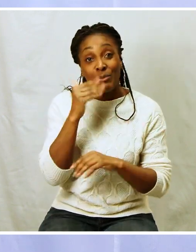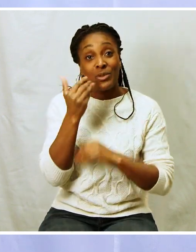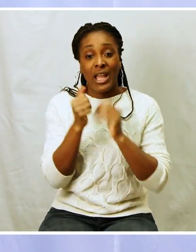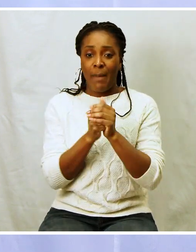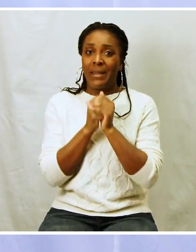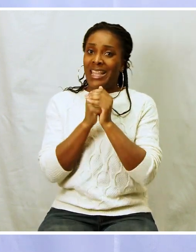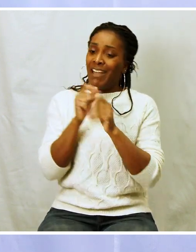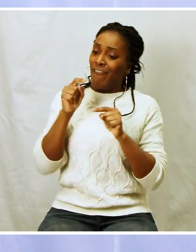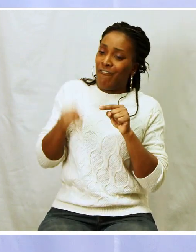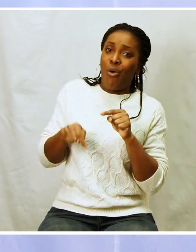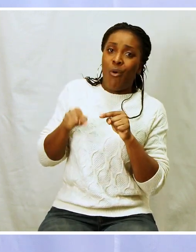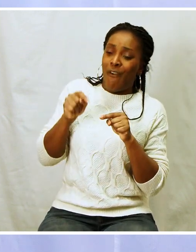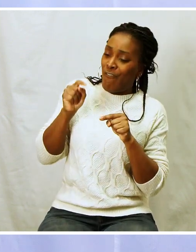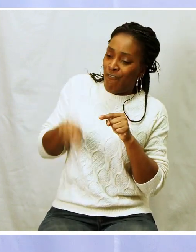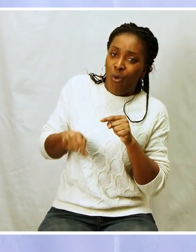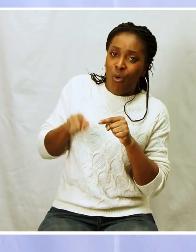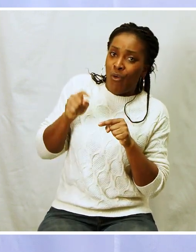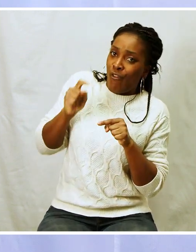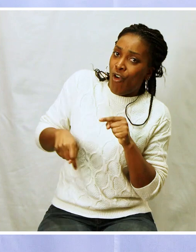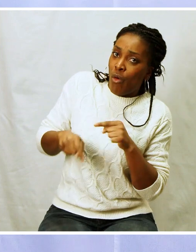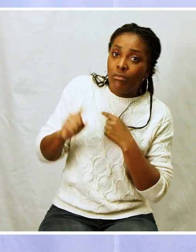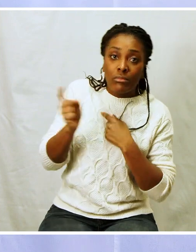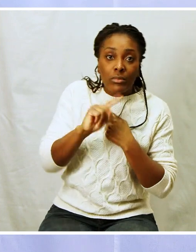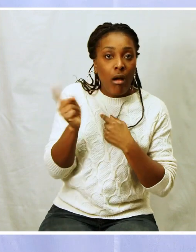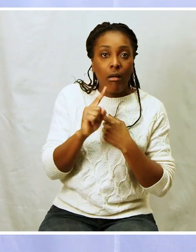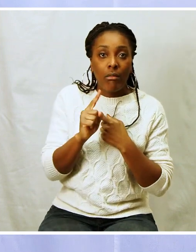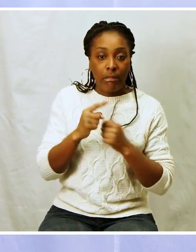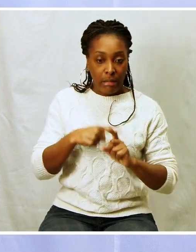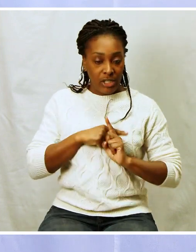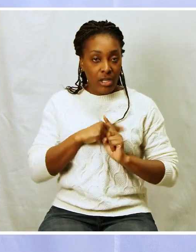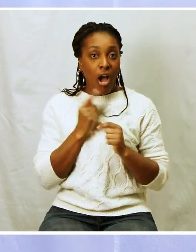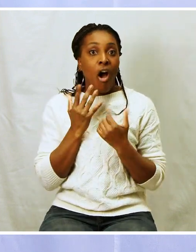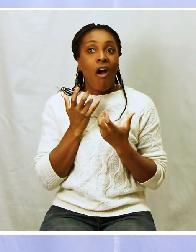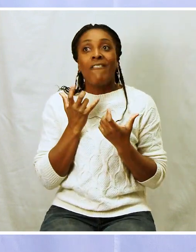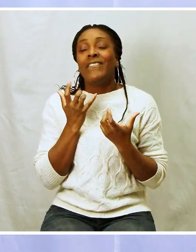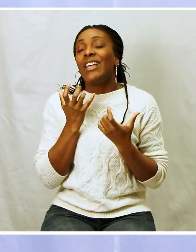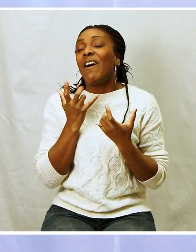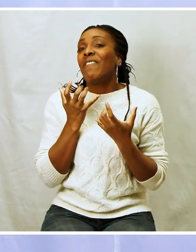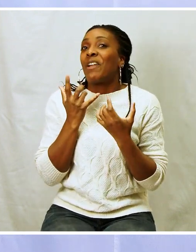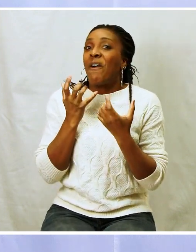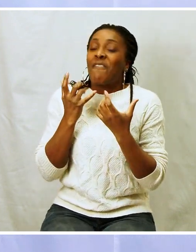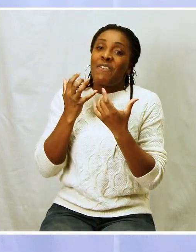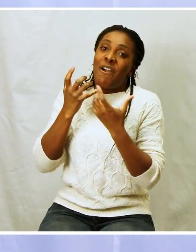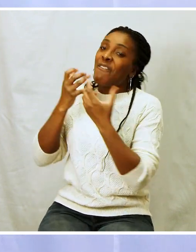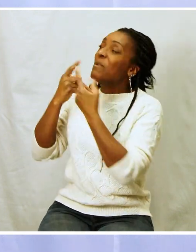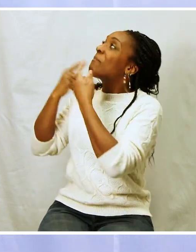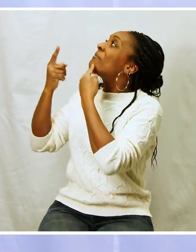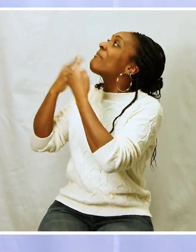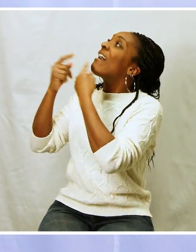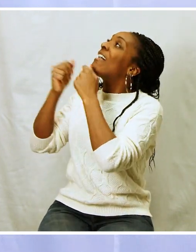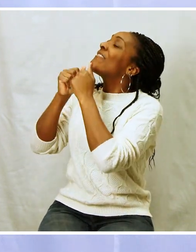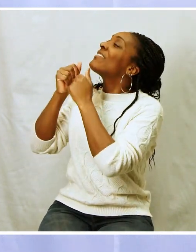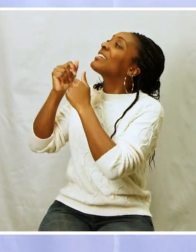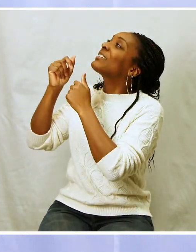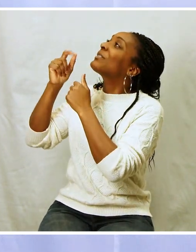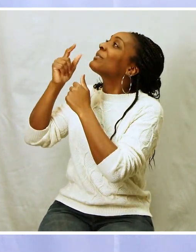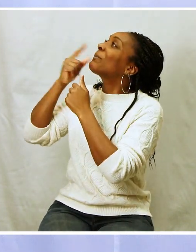jamais un devoir, mais une aspiration du croyant à dialoguer avec son Dieu qui l'a